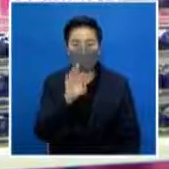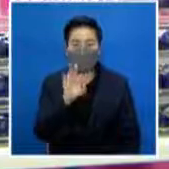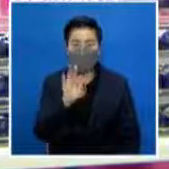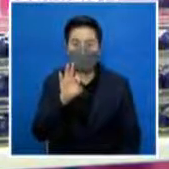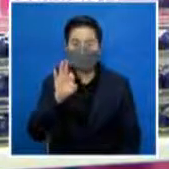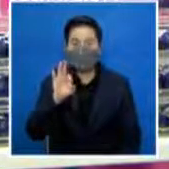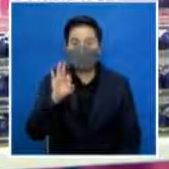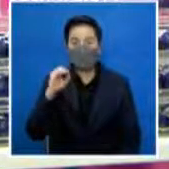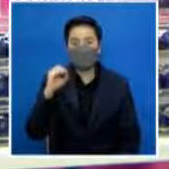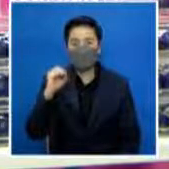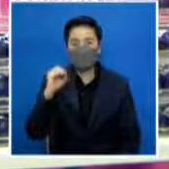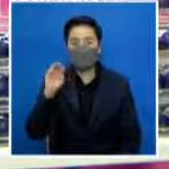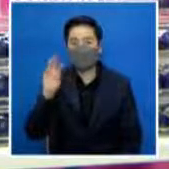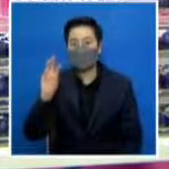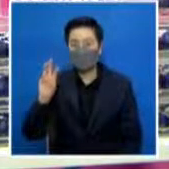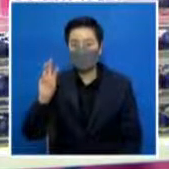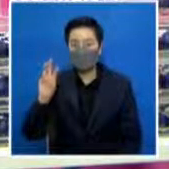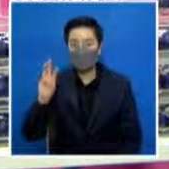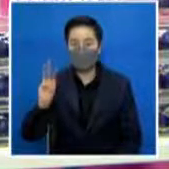1029906